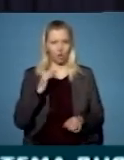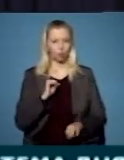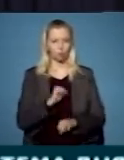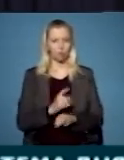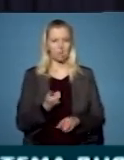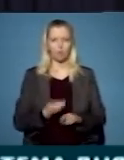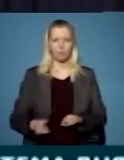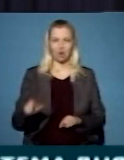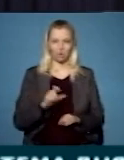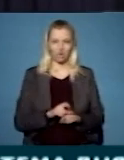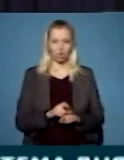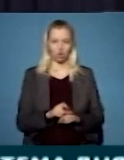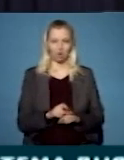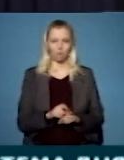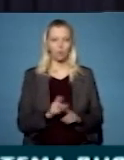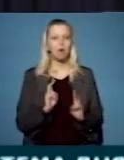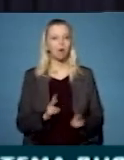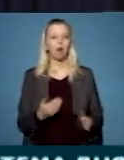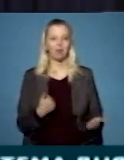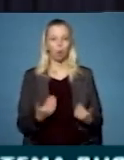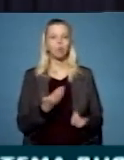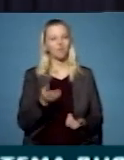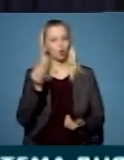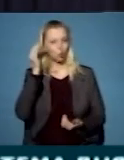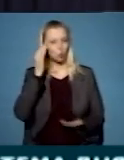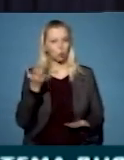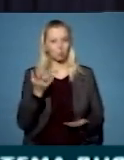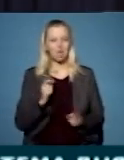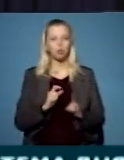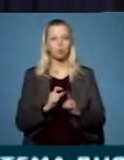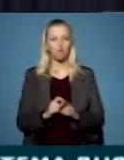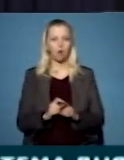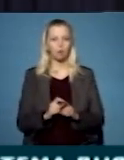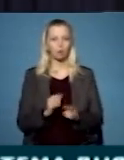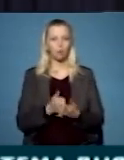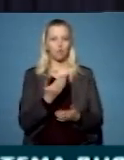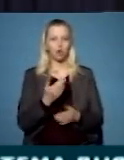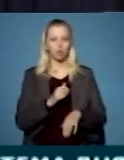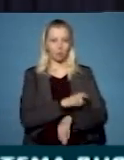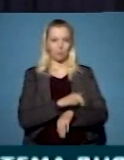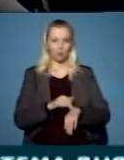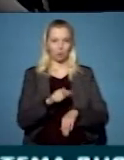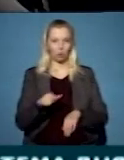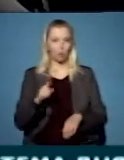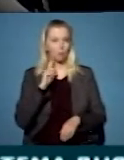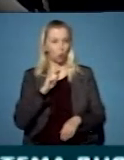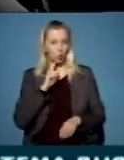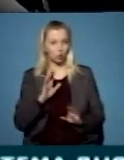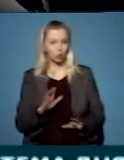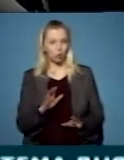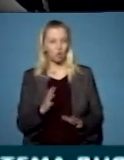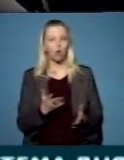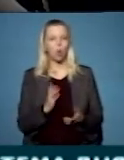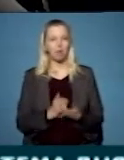за перевищення. Як реагують, на вашу думку, і за словами ваших патрульних? Тобто, поки що, якої